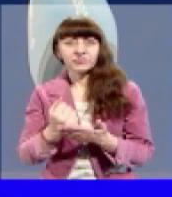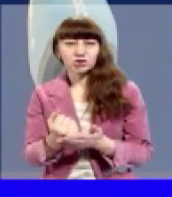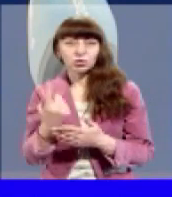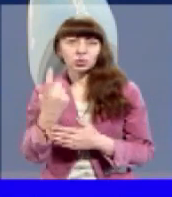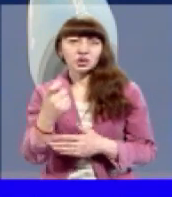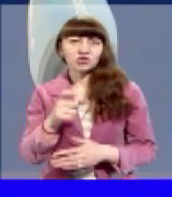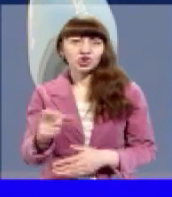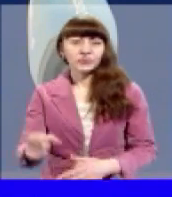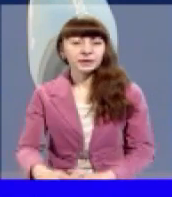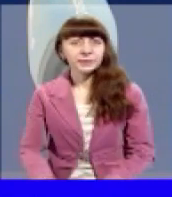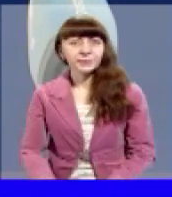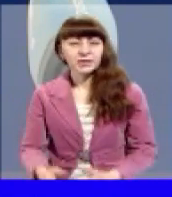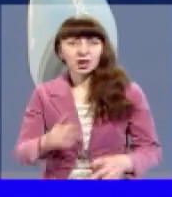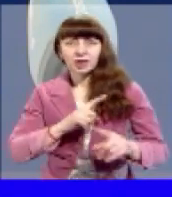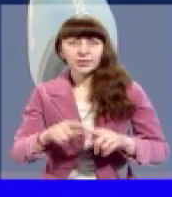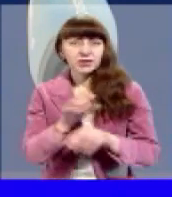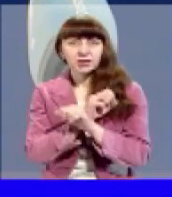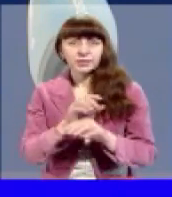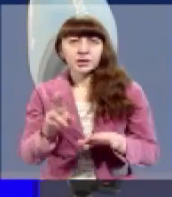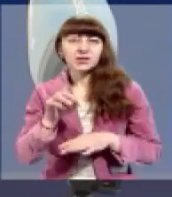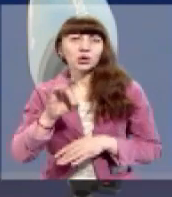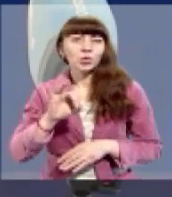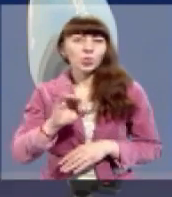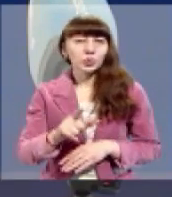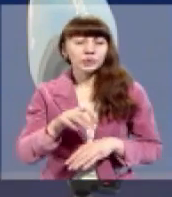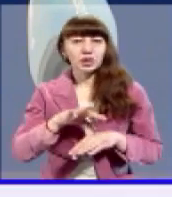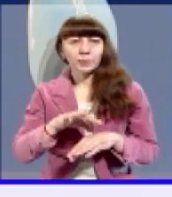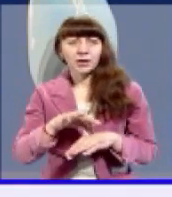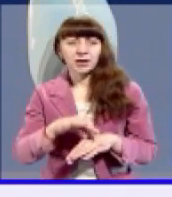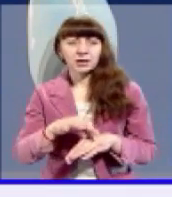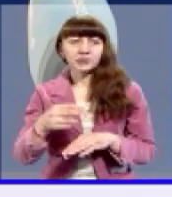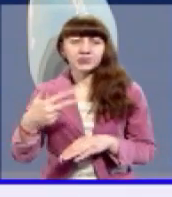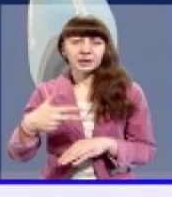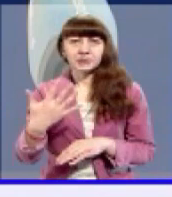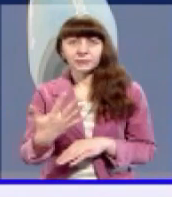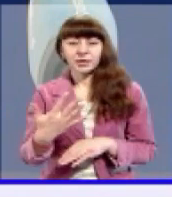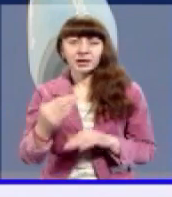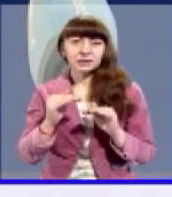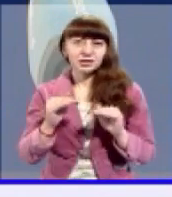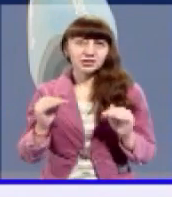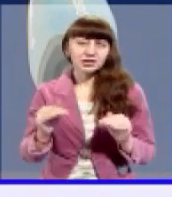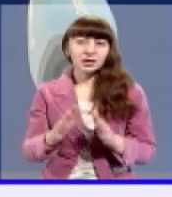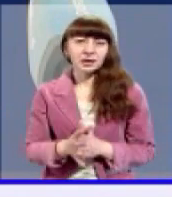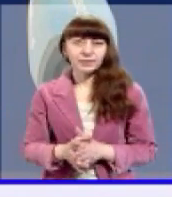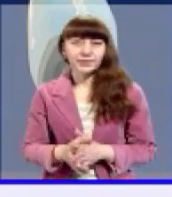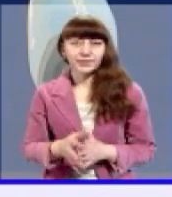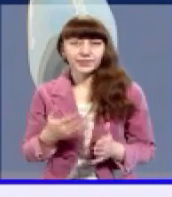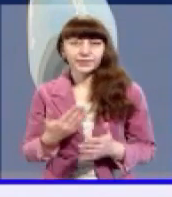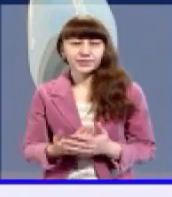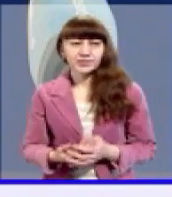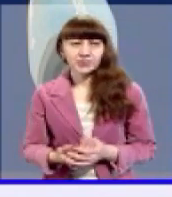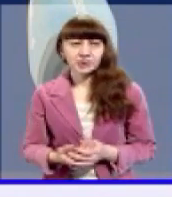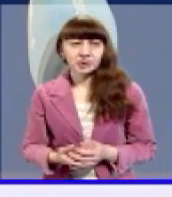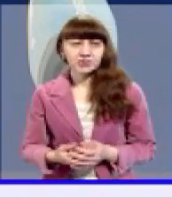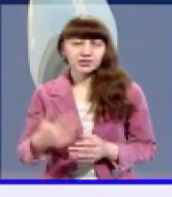Қызылшаның жұқтыру қаупі жоғары. Балабақшаның 35 тәрбиеленушісі, 36 оқушы және 55 студент індетпен ауырып жатыр. Еске